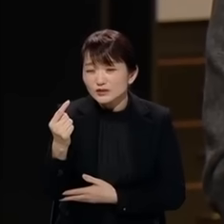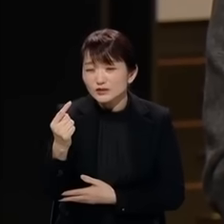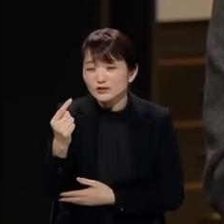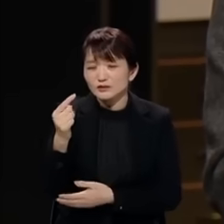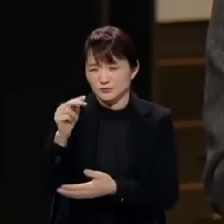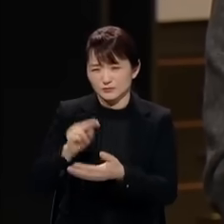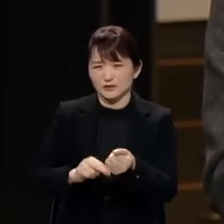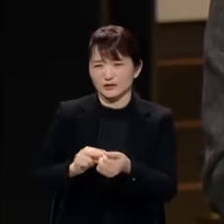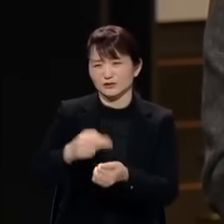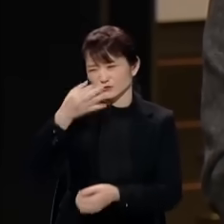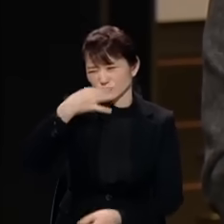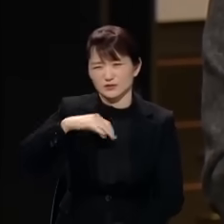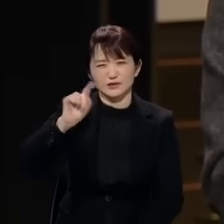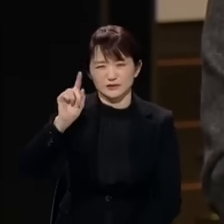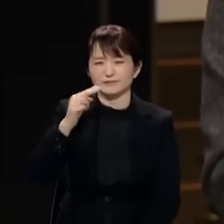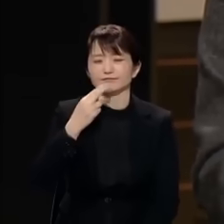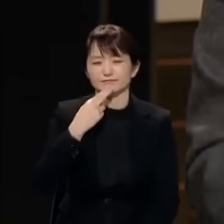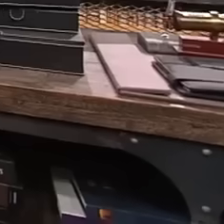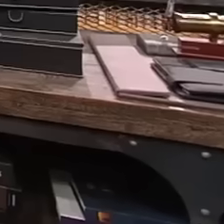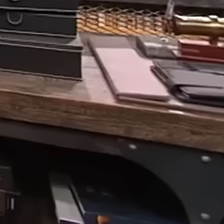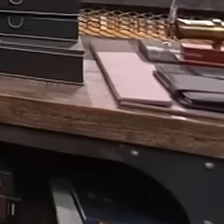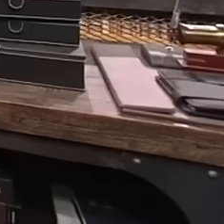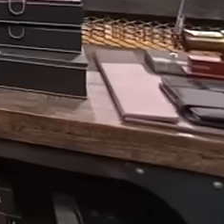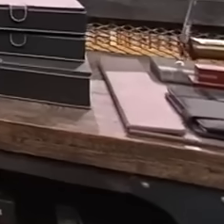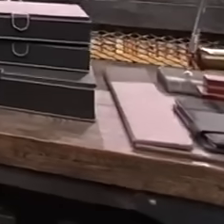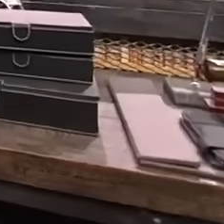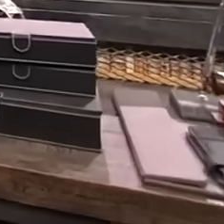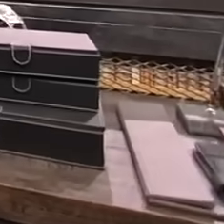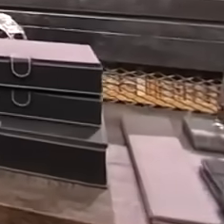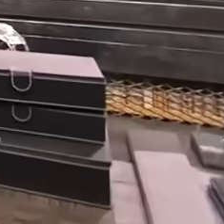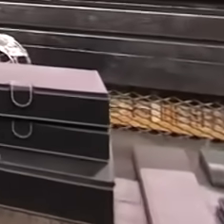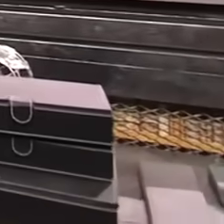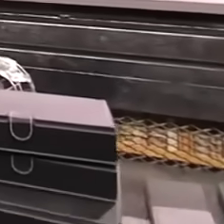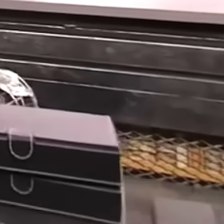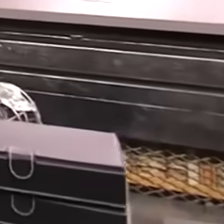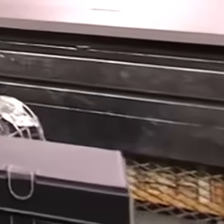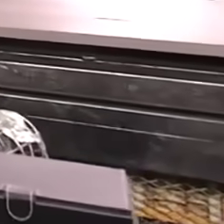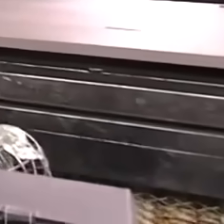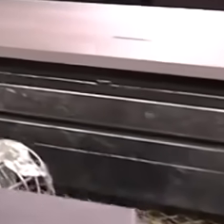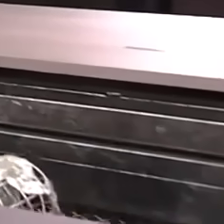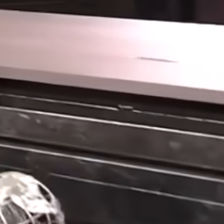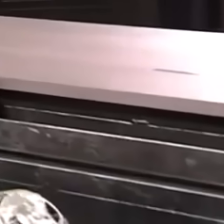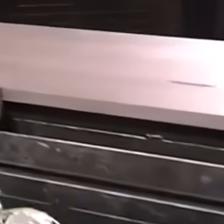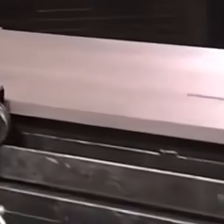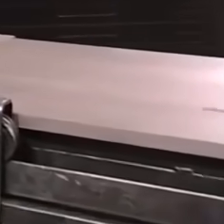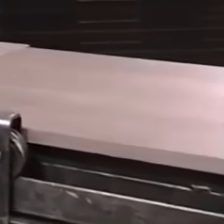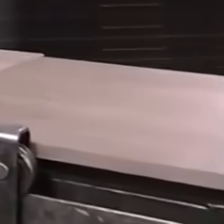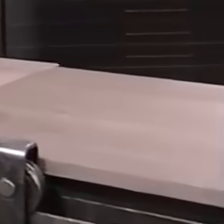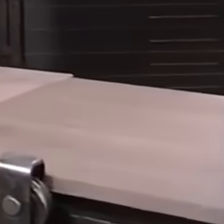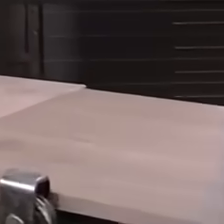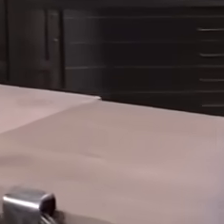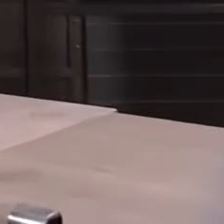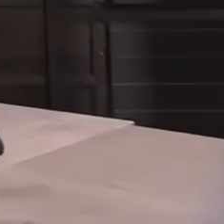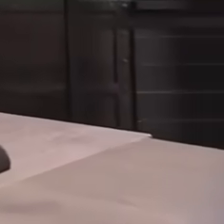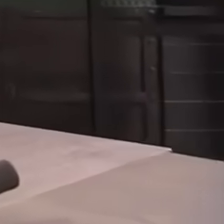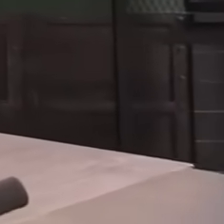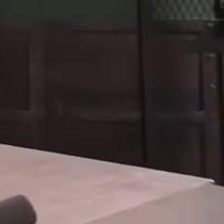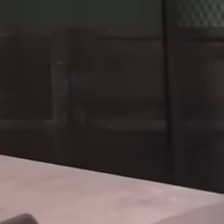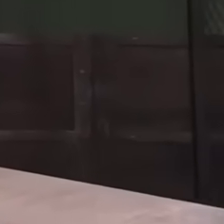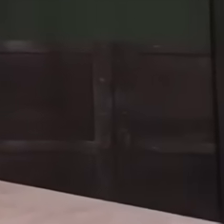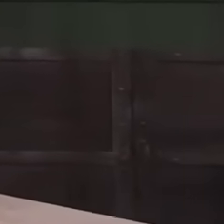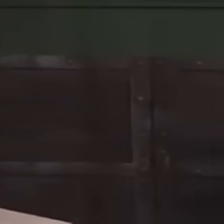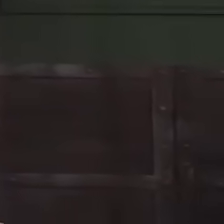하는 의견도 주시긴 하셨습니다 그렇군요이 사건의 진실을 추적하고 싶으십니까 그렇다면 사반 채널을 구독해